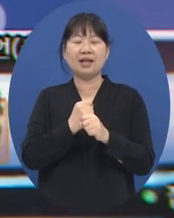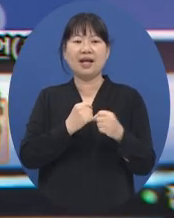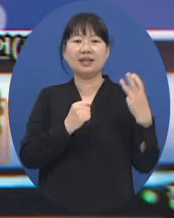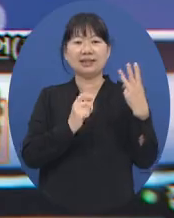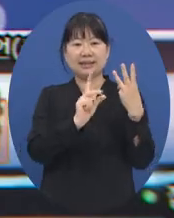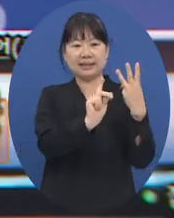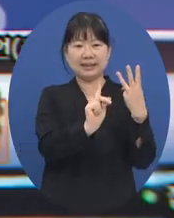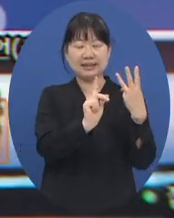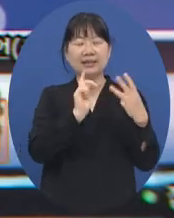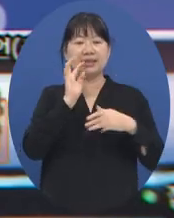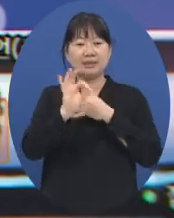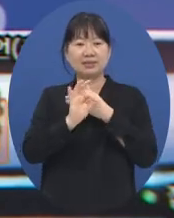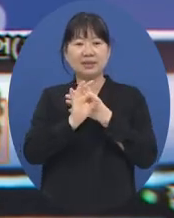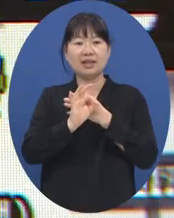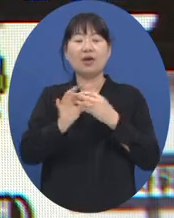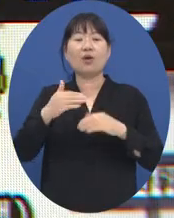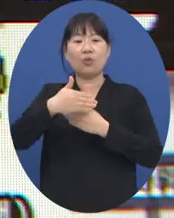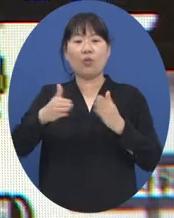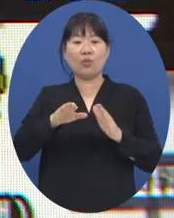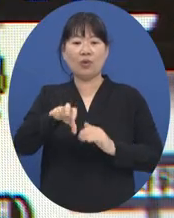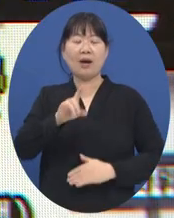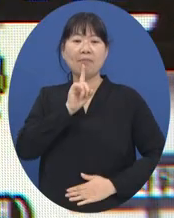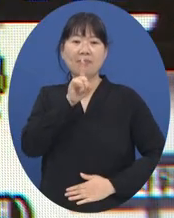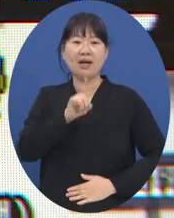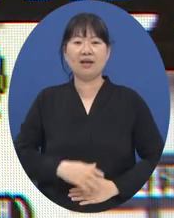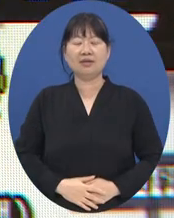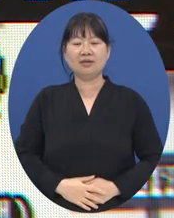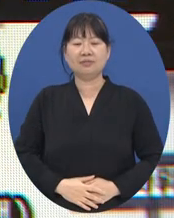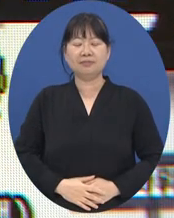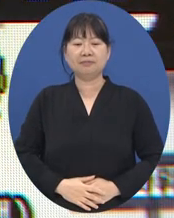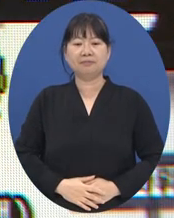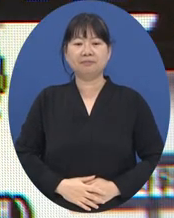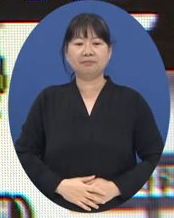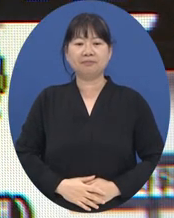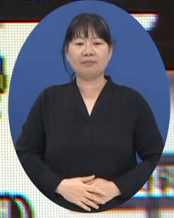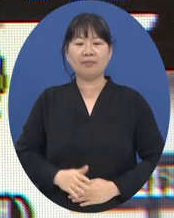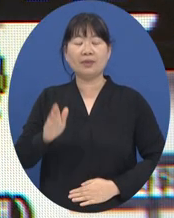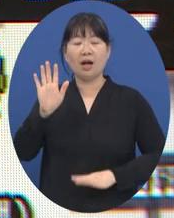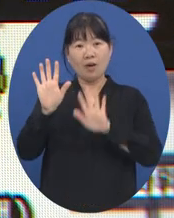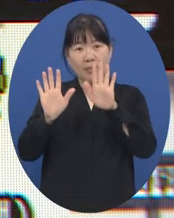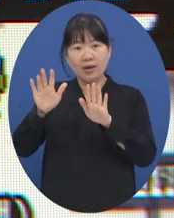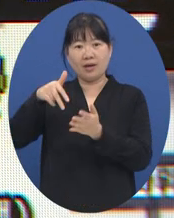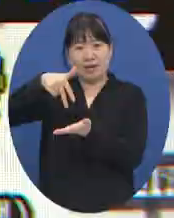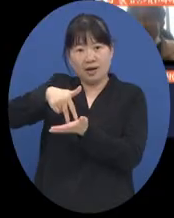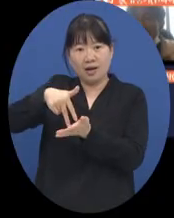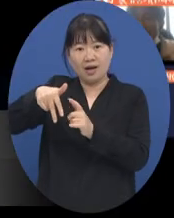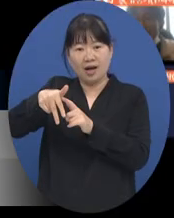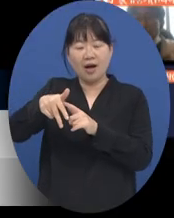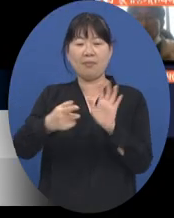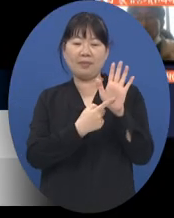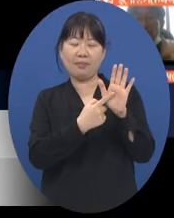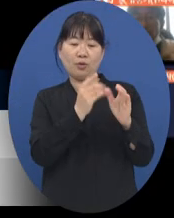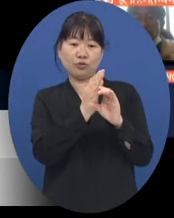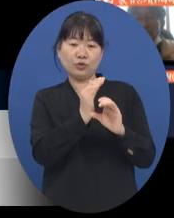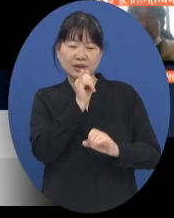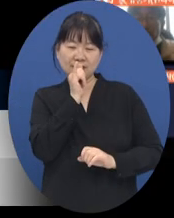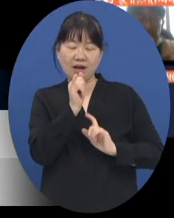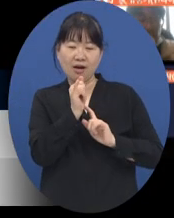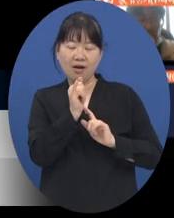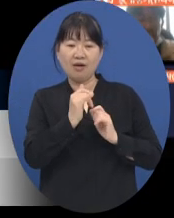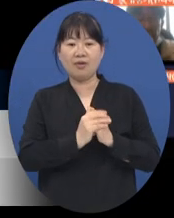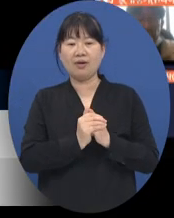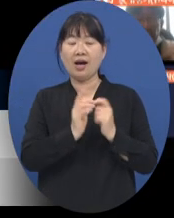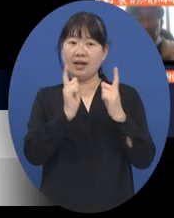공간을 말합니다. 무대에선 한 캐릭터가 청중을 향해 발표를 합니다. 다른 강아지를 만날